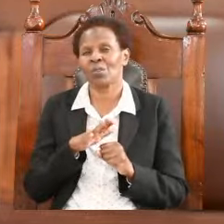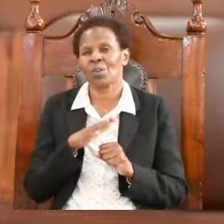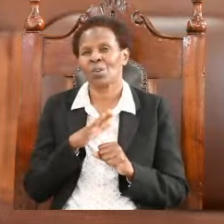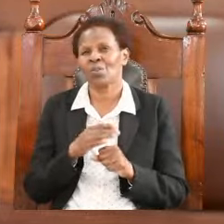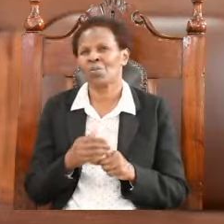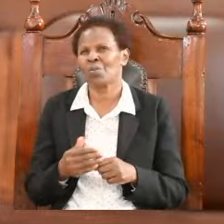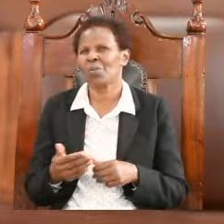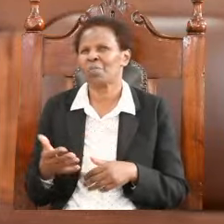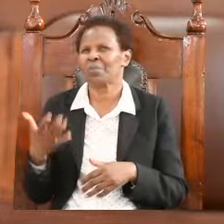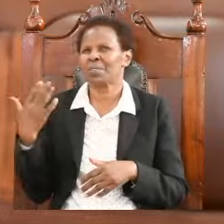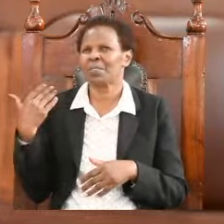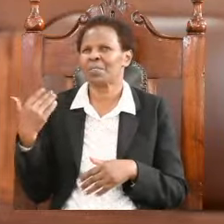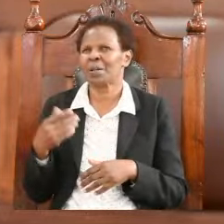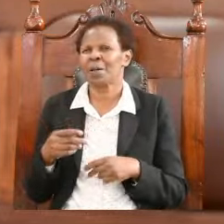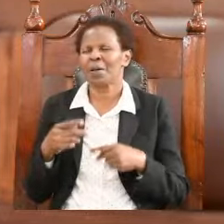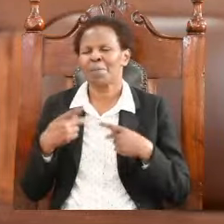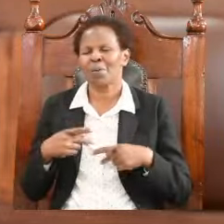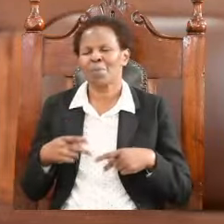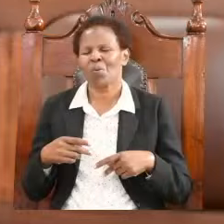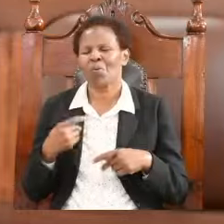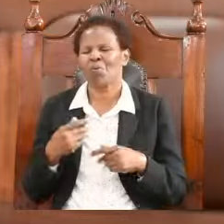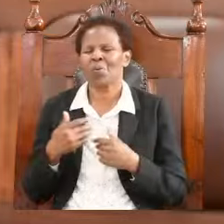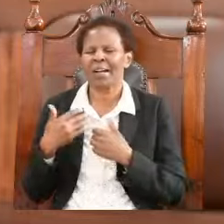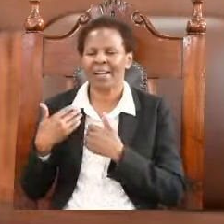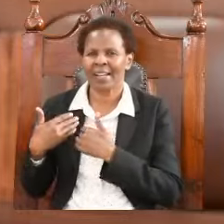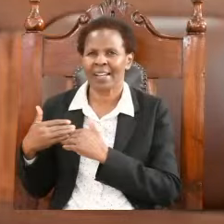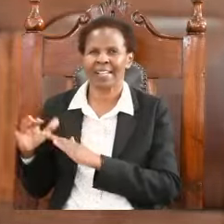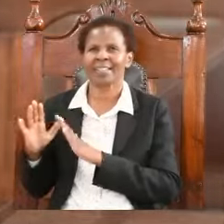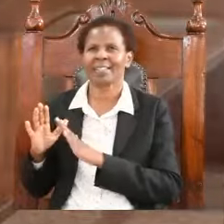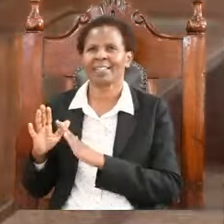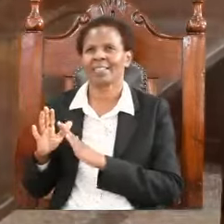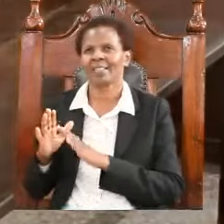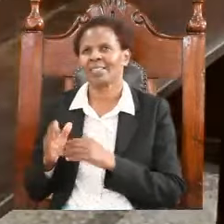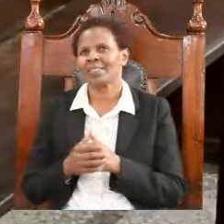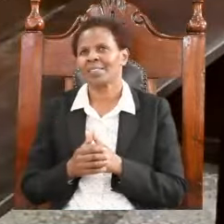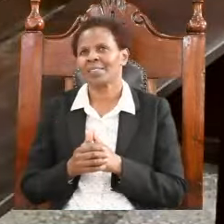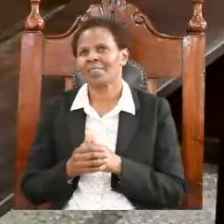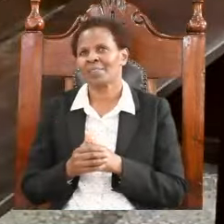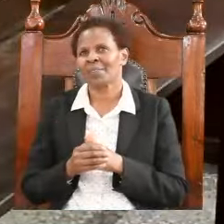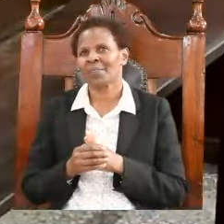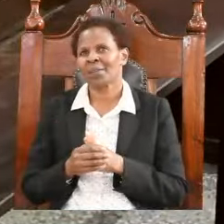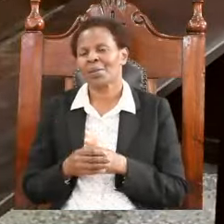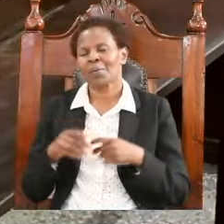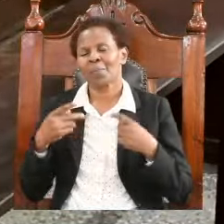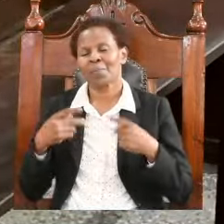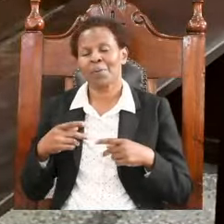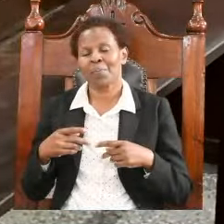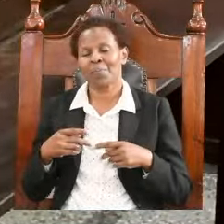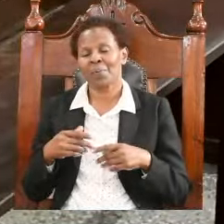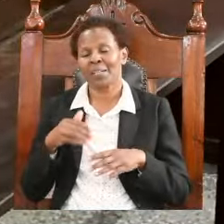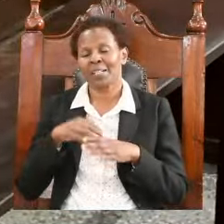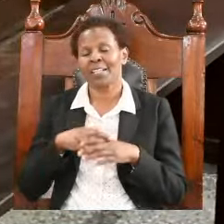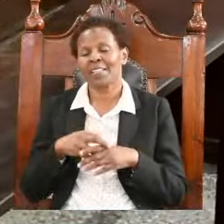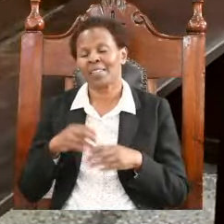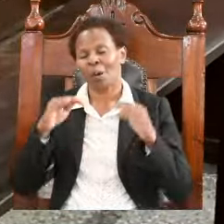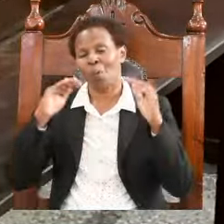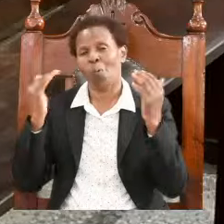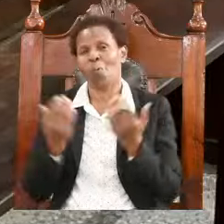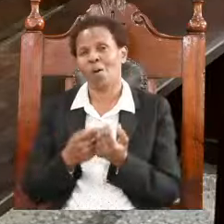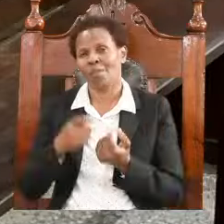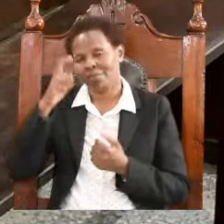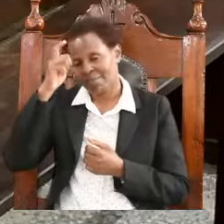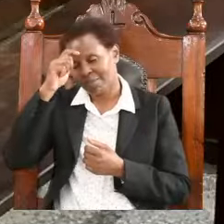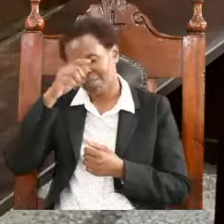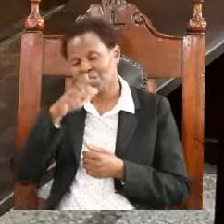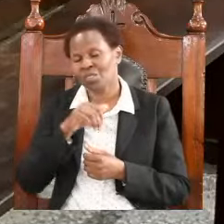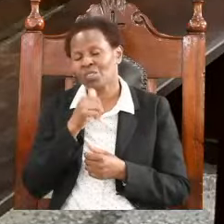matari maritwa andu matangiendekire andu matakinyaniire andu kuringana na ugi wa guku thi tutiakiri